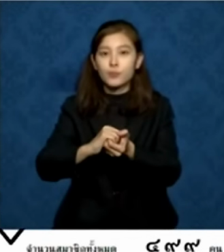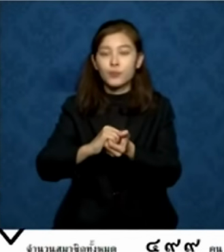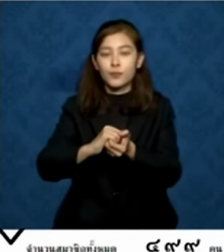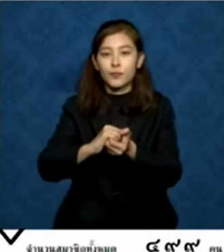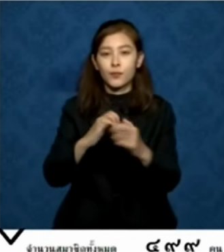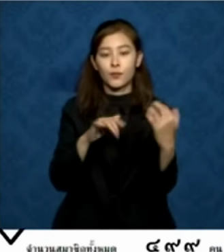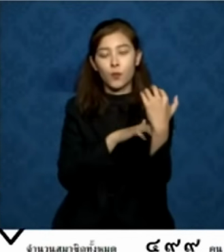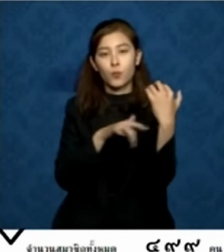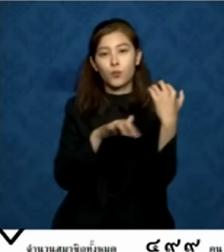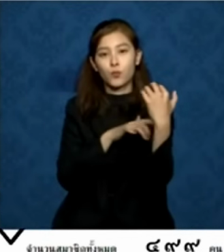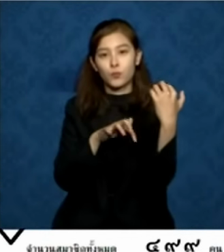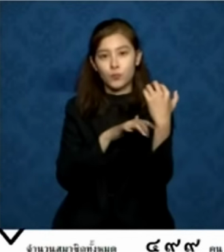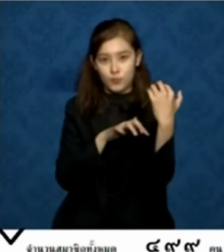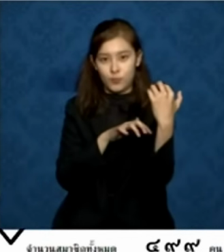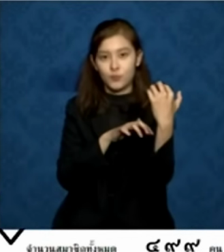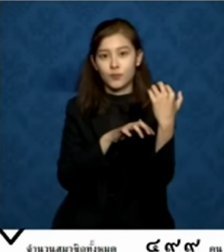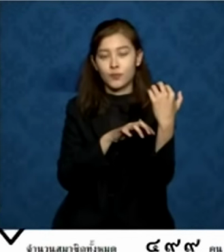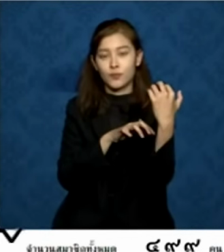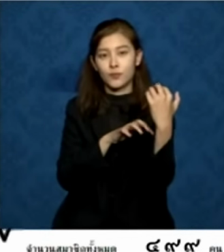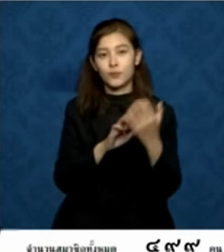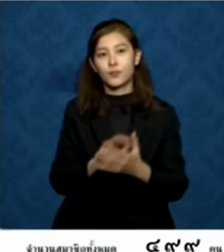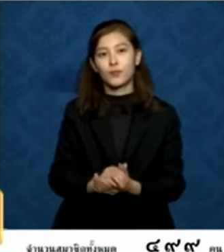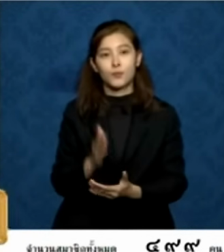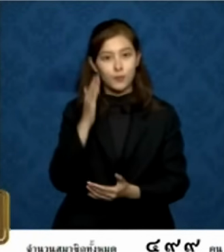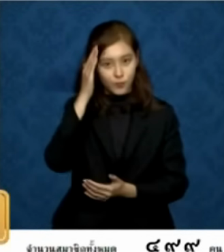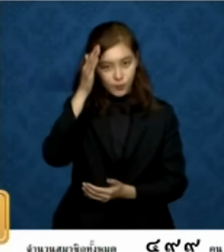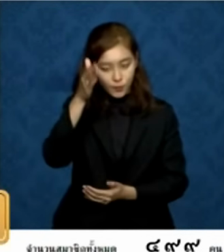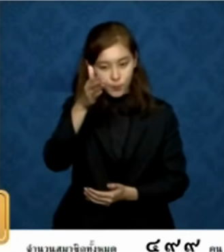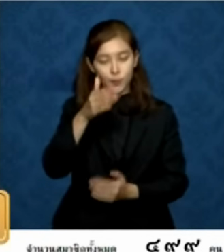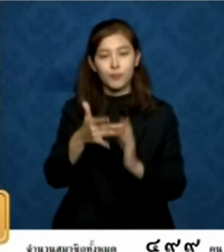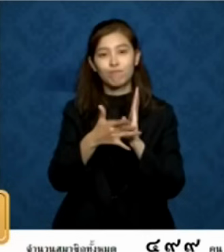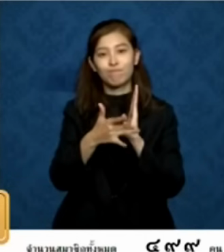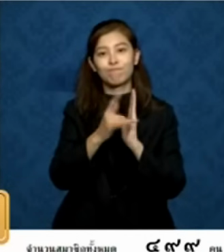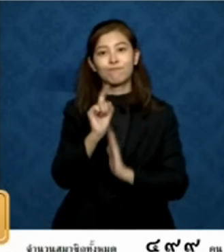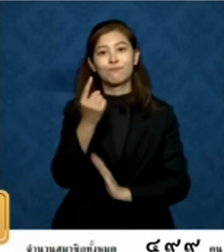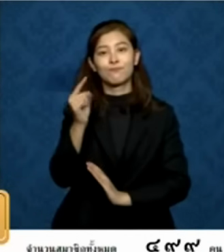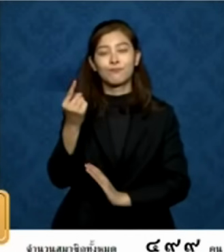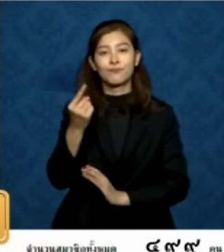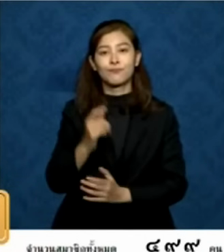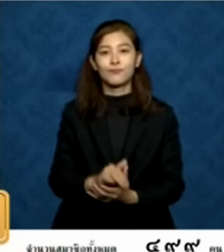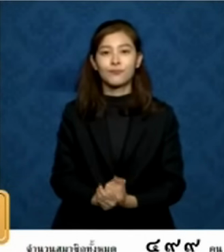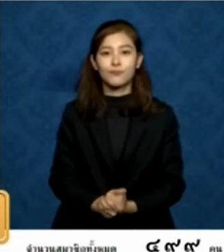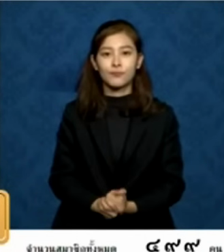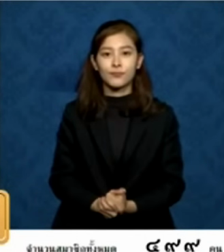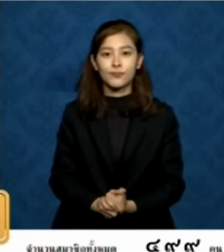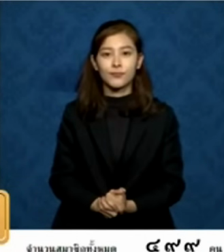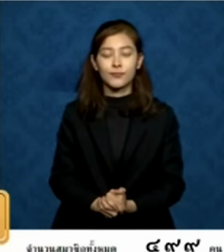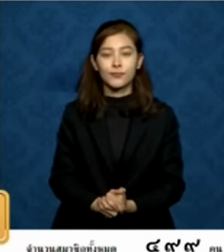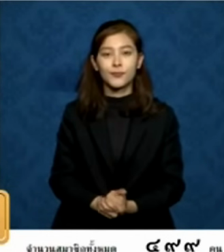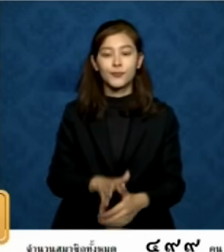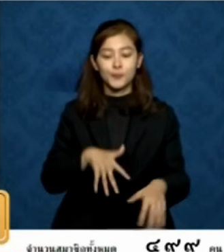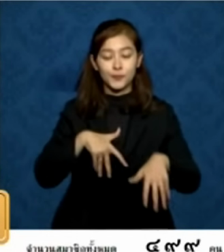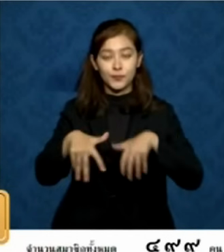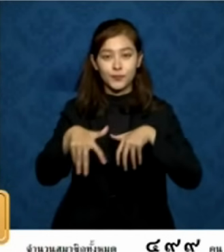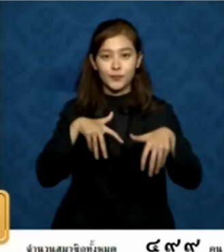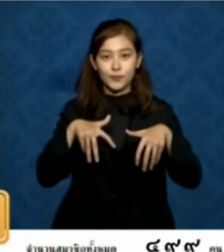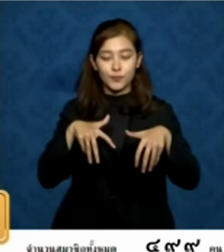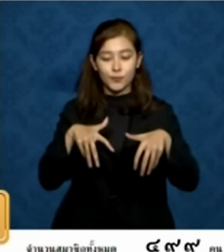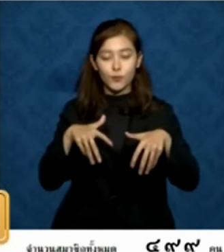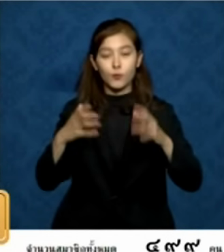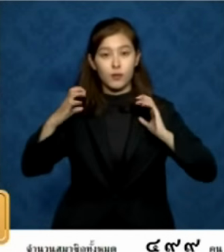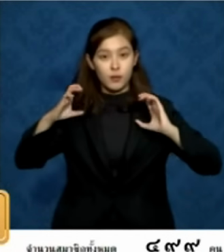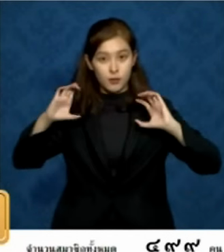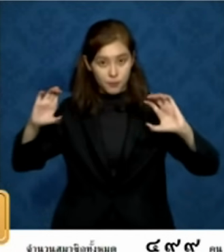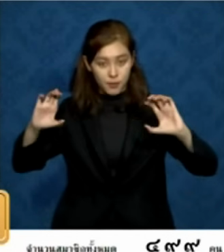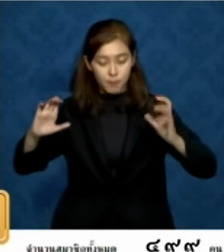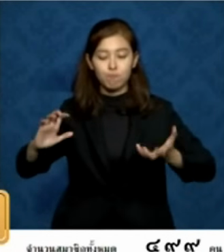เป็น e-government ที่แท้จริงในอนาคตประชาชนจะมีส่วนร่วมกับรัฐบาลมากขึ้นผ่านก